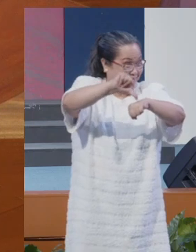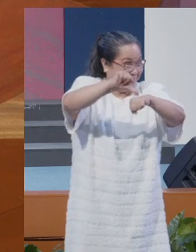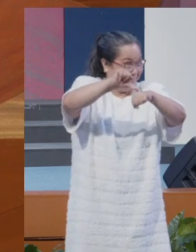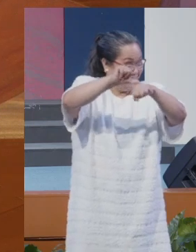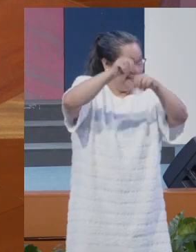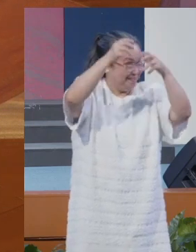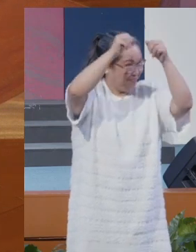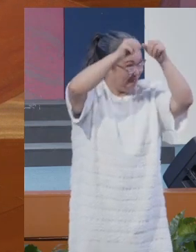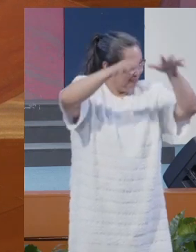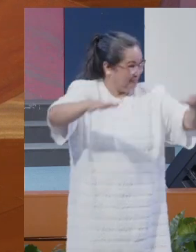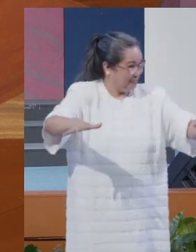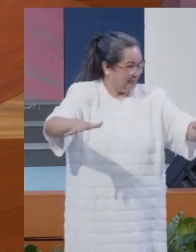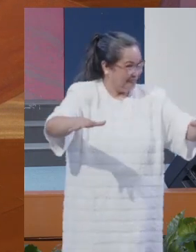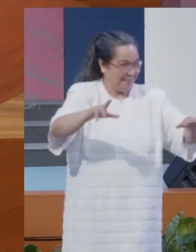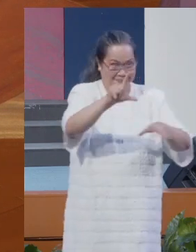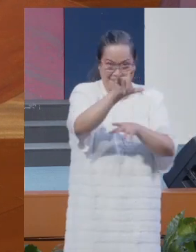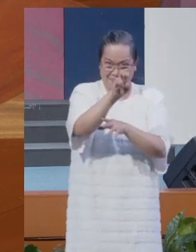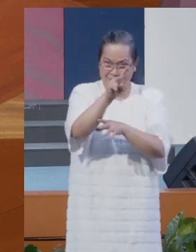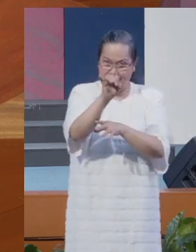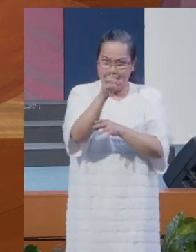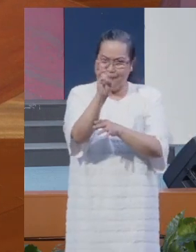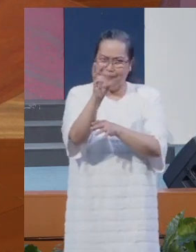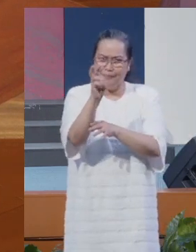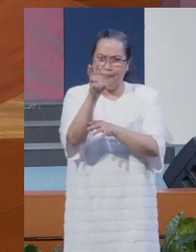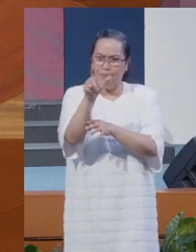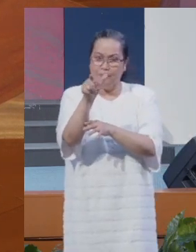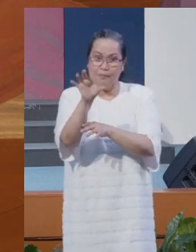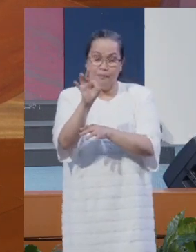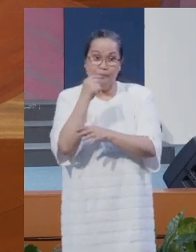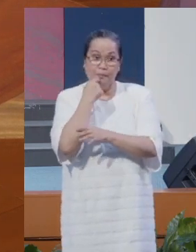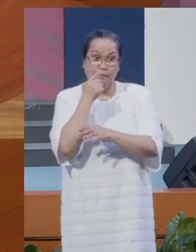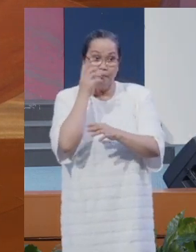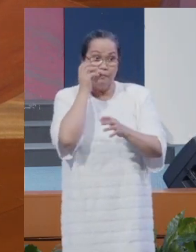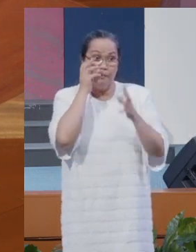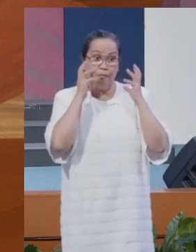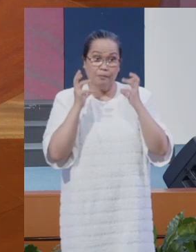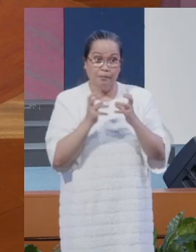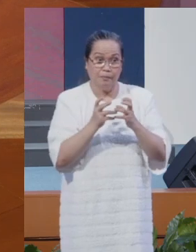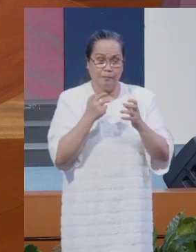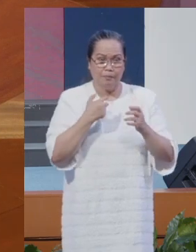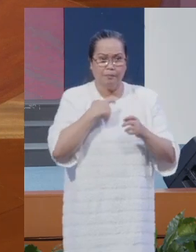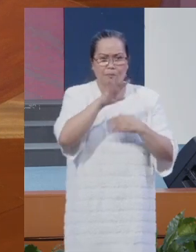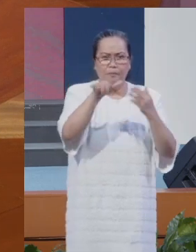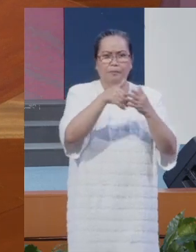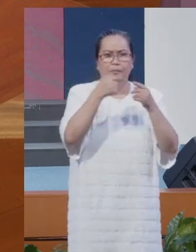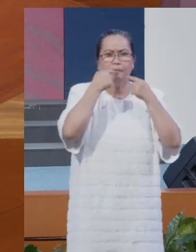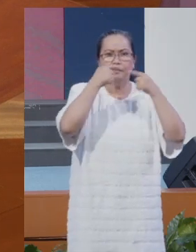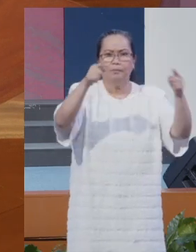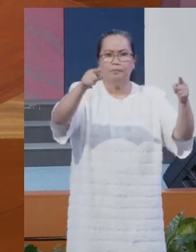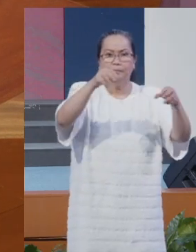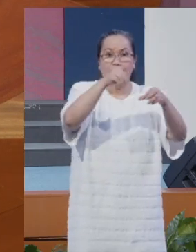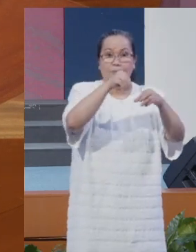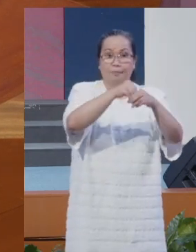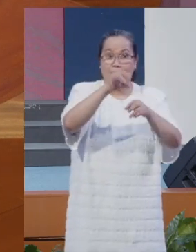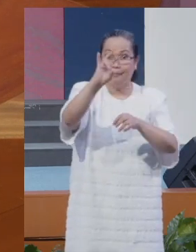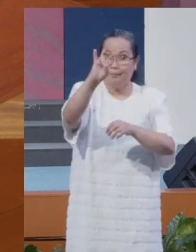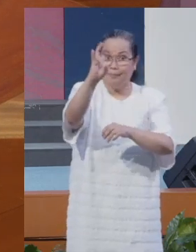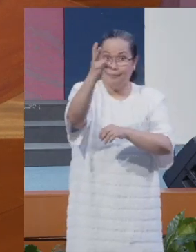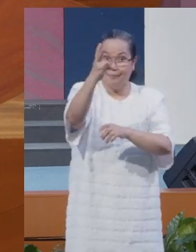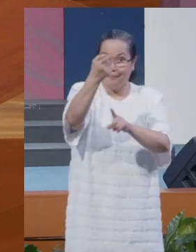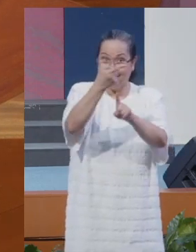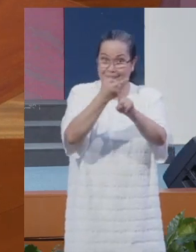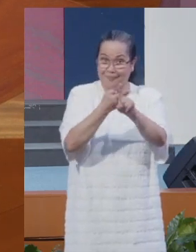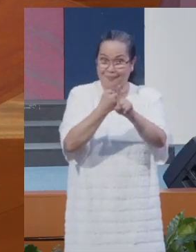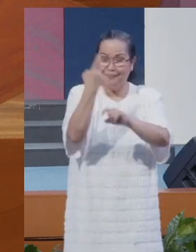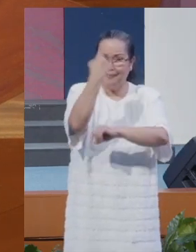Leviticus 16:29, ang wika ni Moses doon, "And it shall be a statute to you forever that in the 7th month, on the 10th of the day